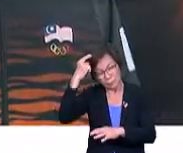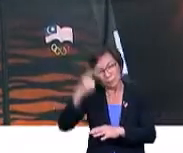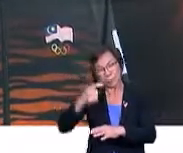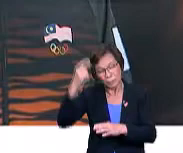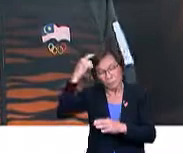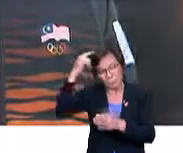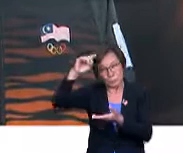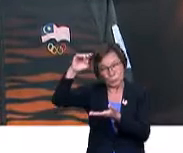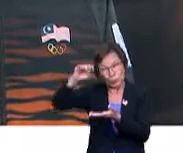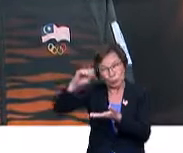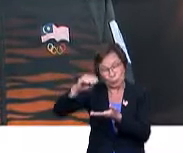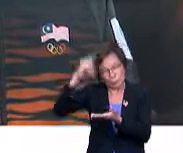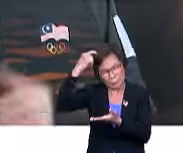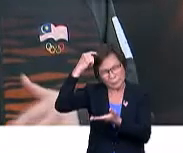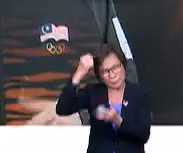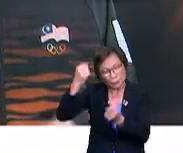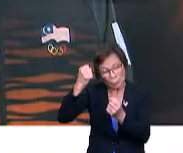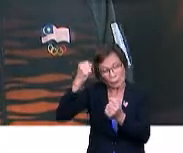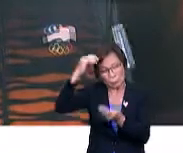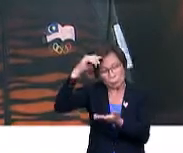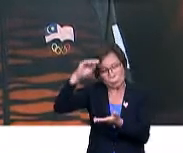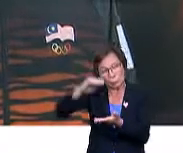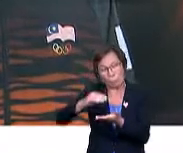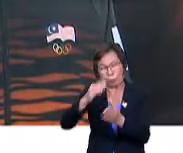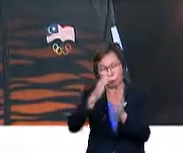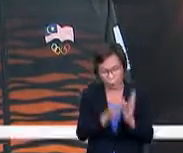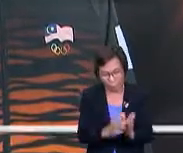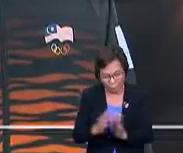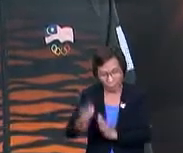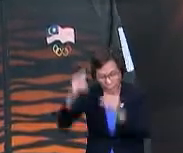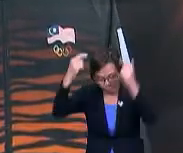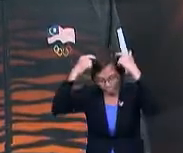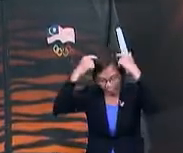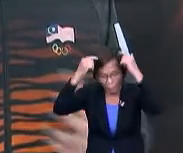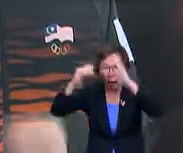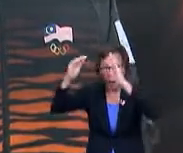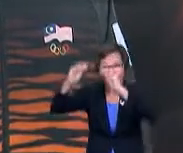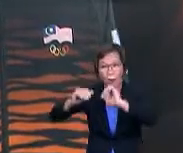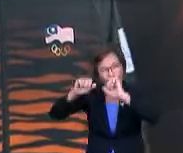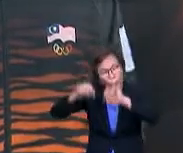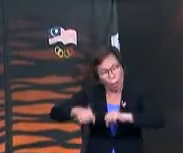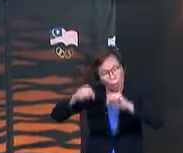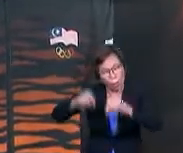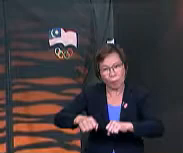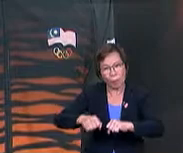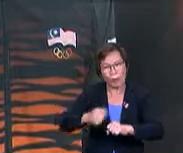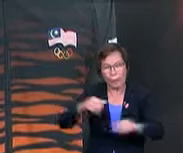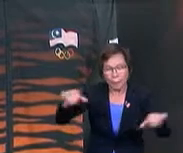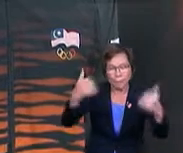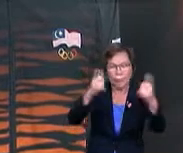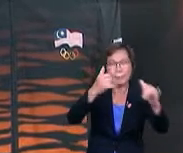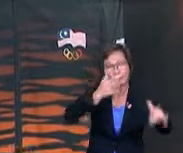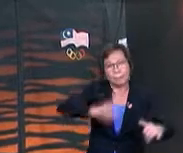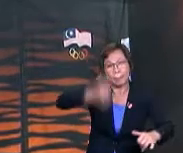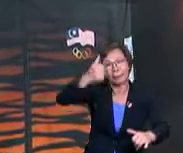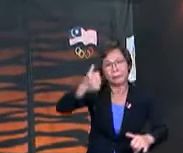turun. So kita akan prepare mental kita. So saya harap boleh bagi yang terbaik.